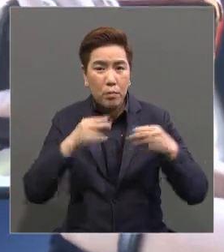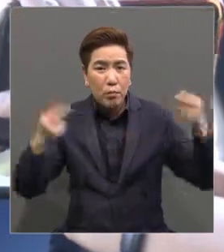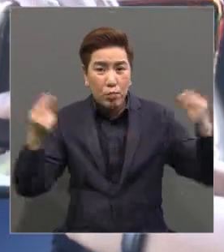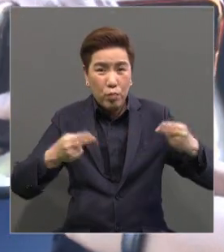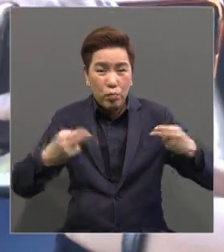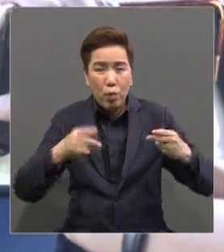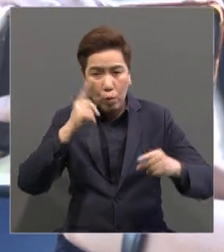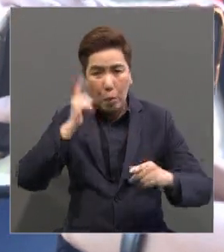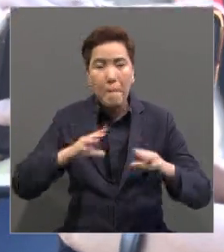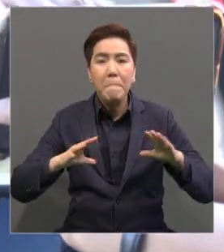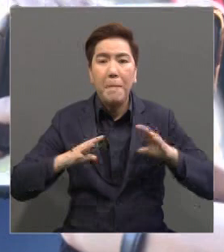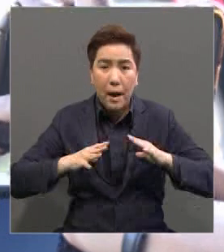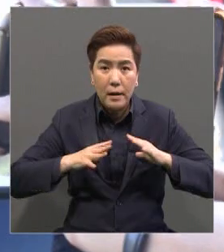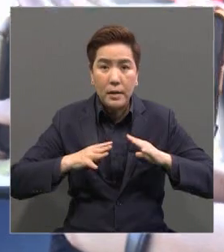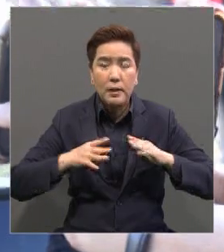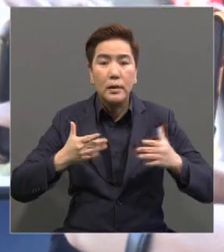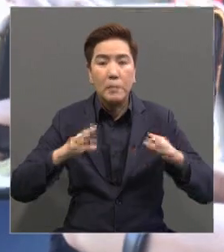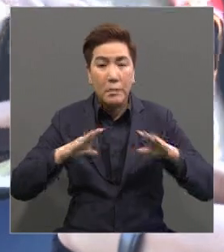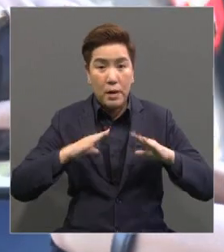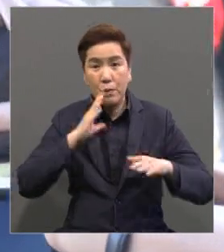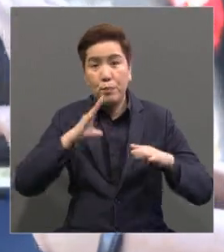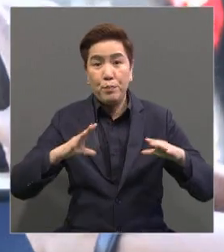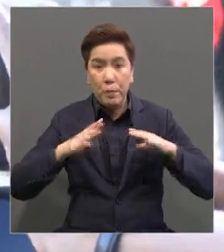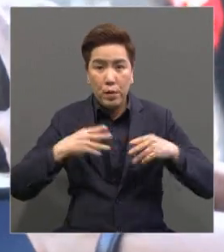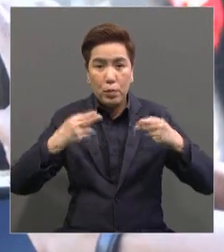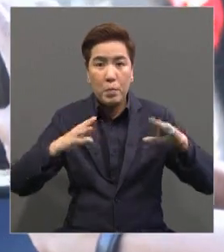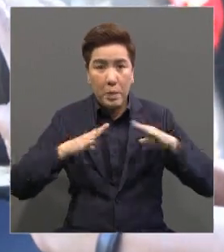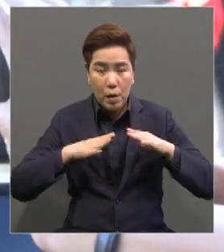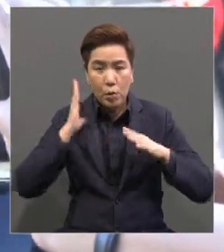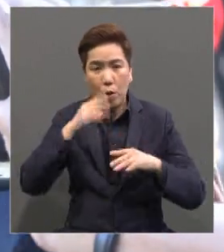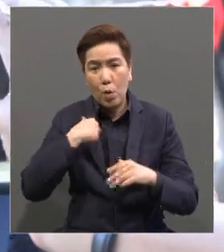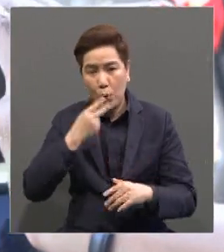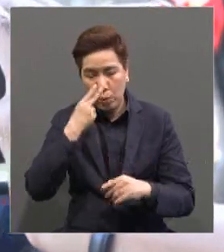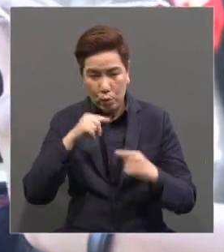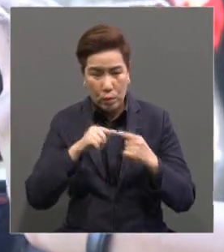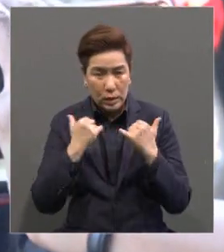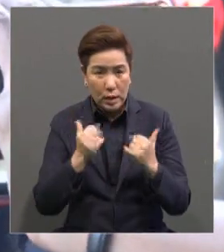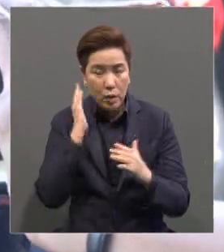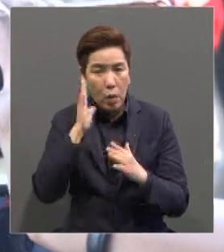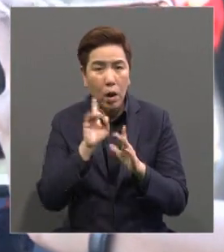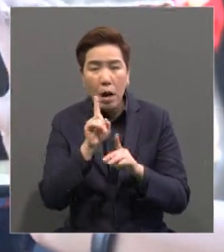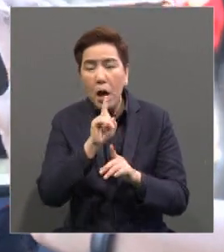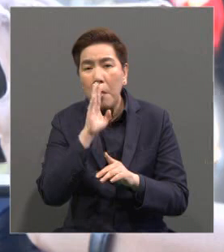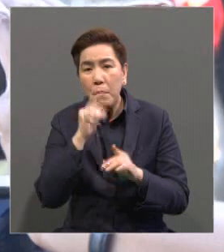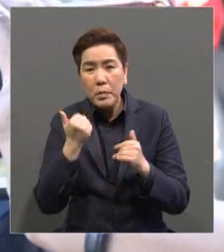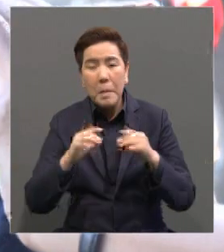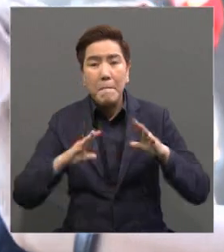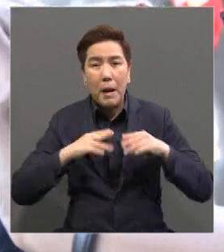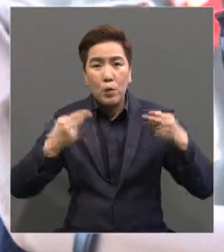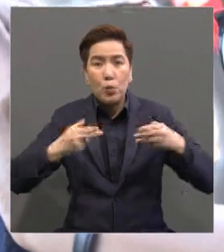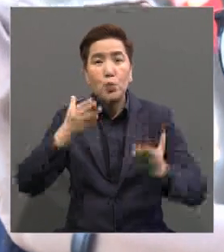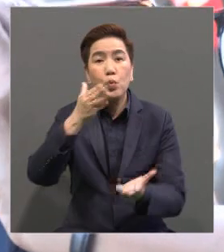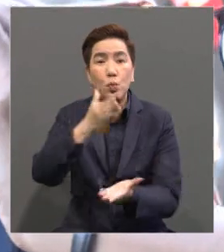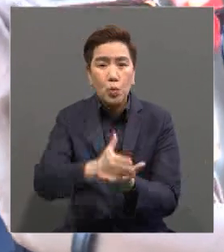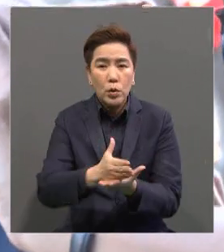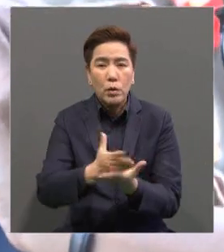พื้นดินเนี่ยก็ต้องมีการพักบ้างผมเชื่อว่าจุดต่อไปที่เราต้องมาพิจารณาคือว่าเมื่อไหร่ที่มีการหยุดยิงชั่วครา